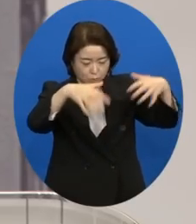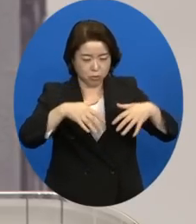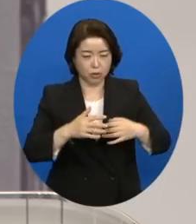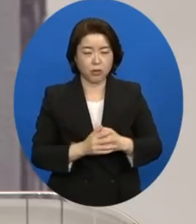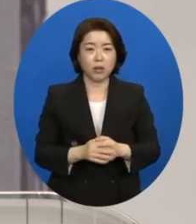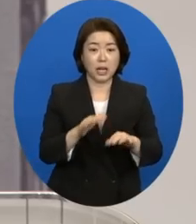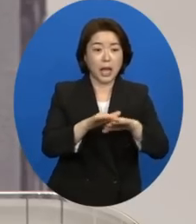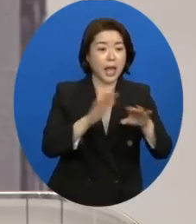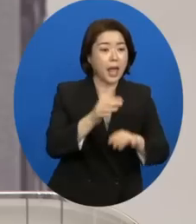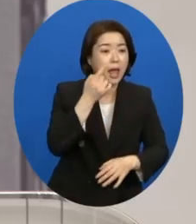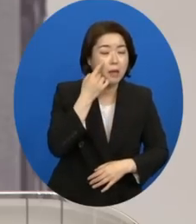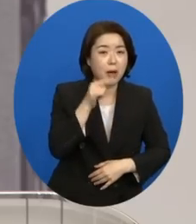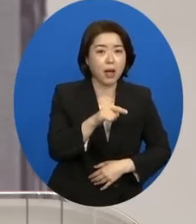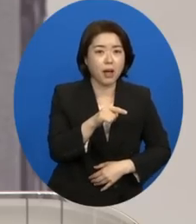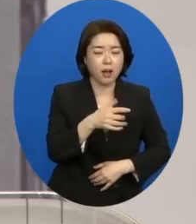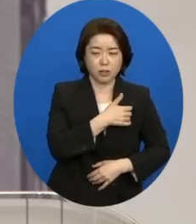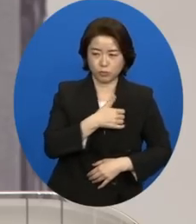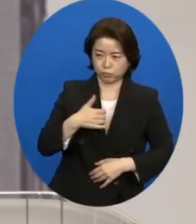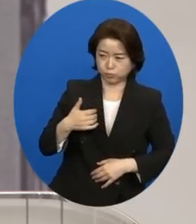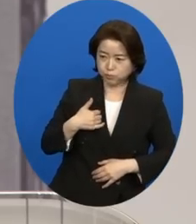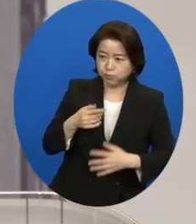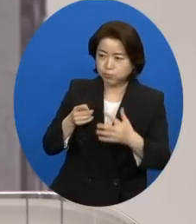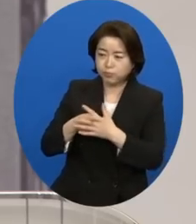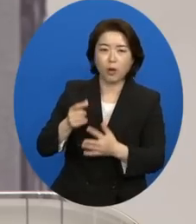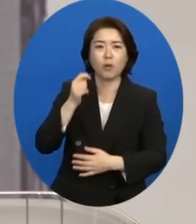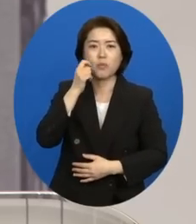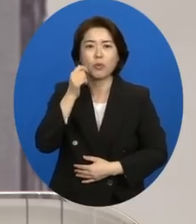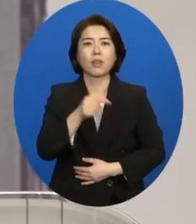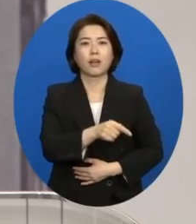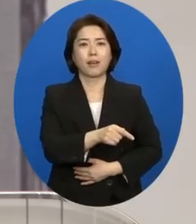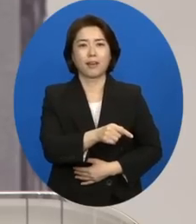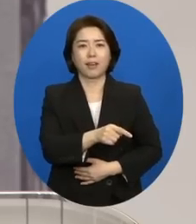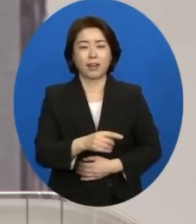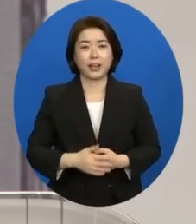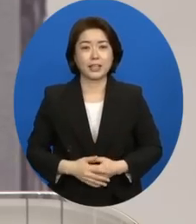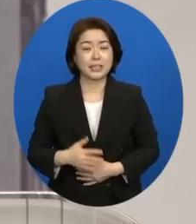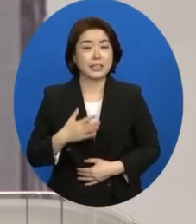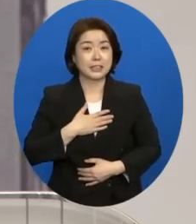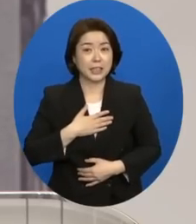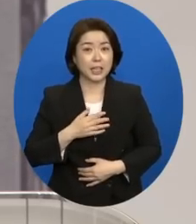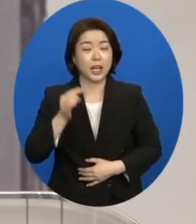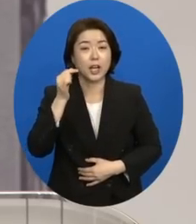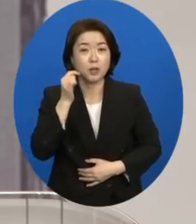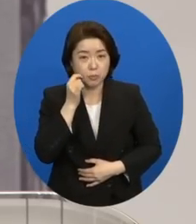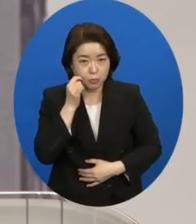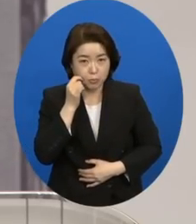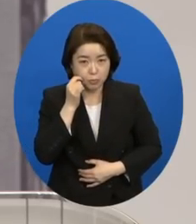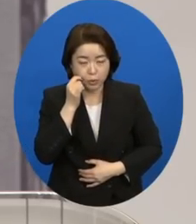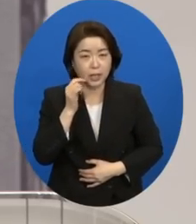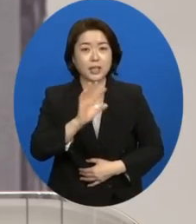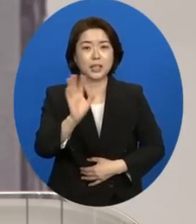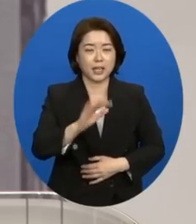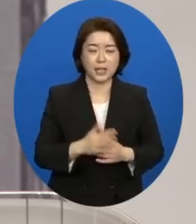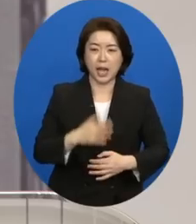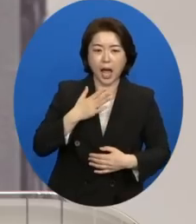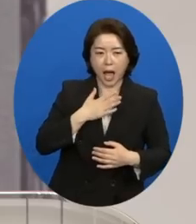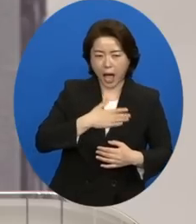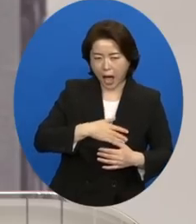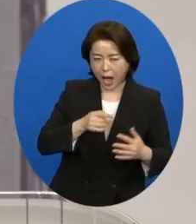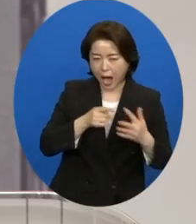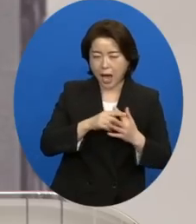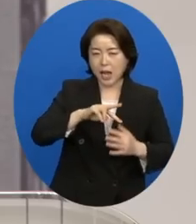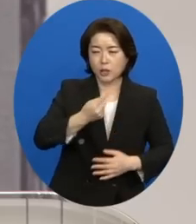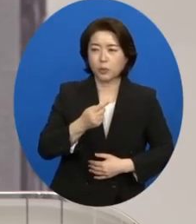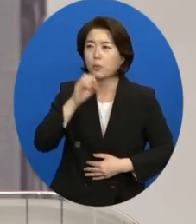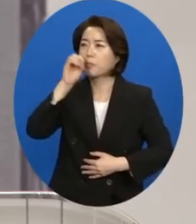능히 해몽하는 사람이 없었습니다 제가 볼 때는 못 한다기보다 알아도 말을 못하는 것 가능성이